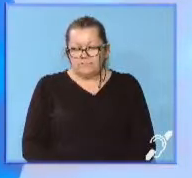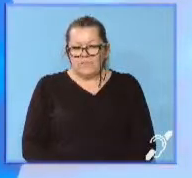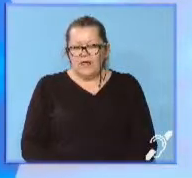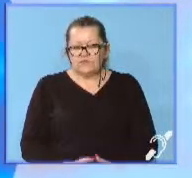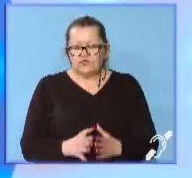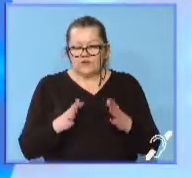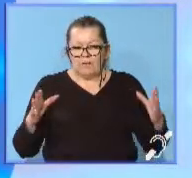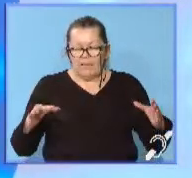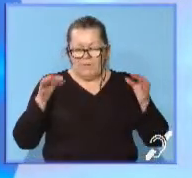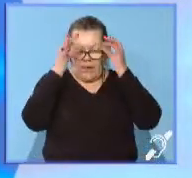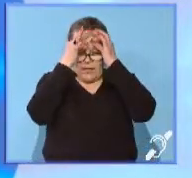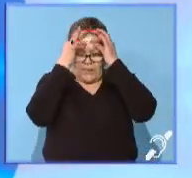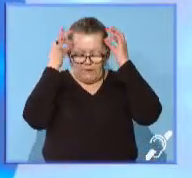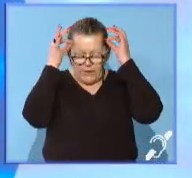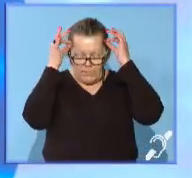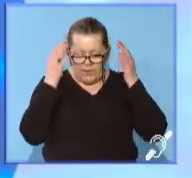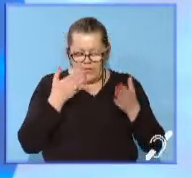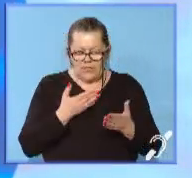Olteniei